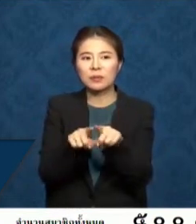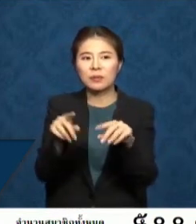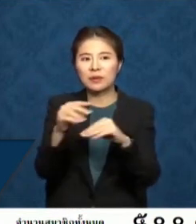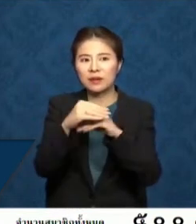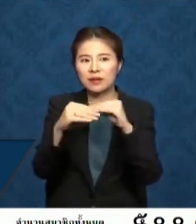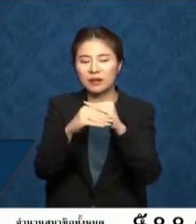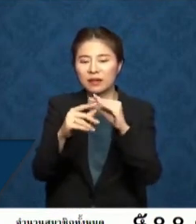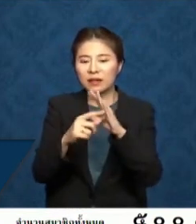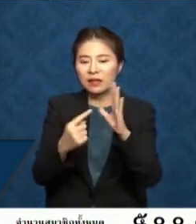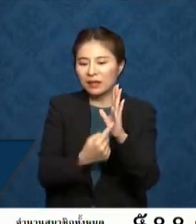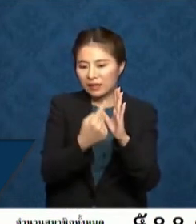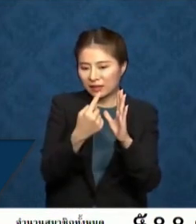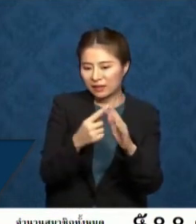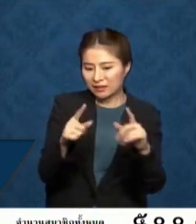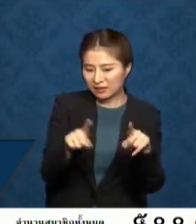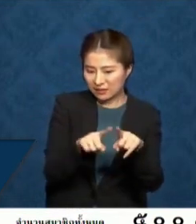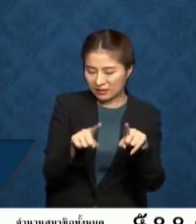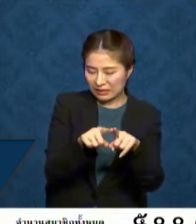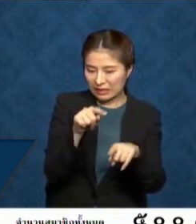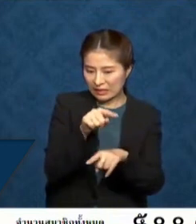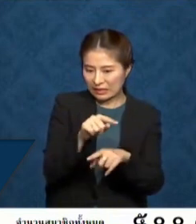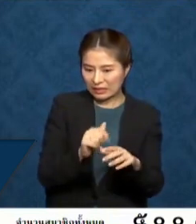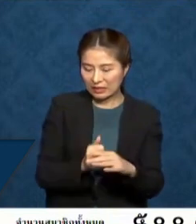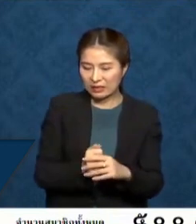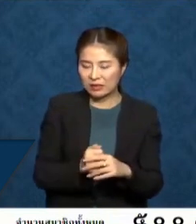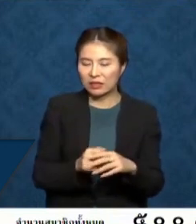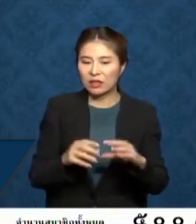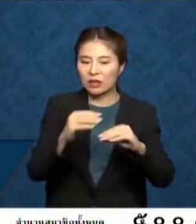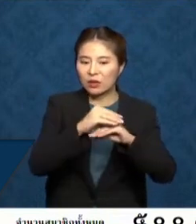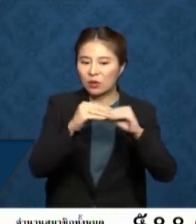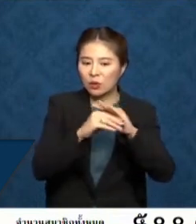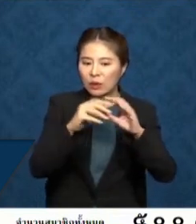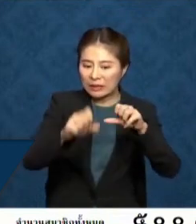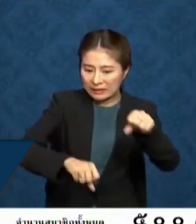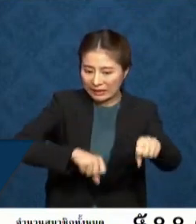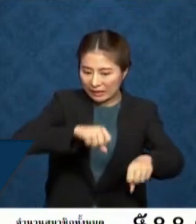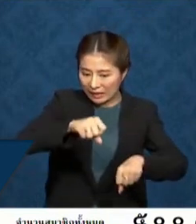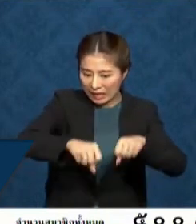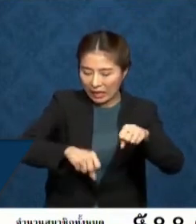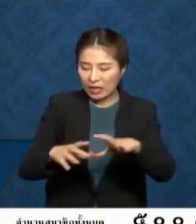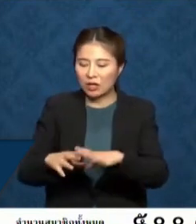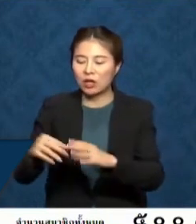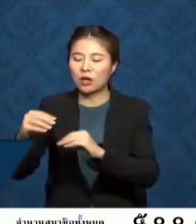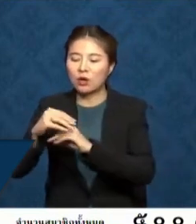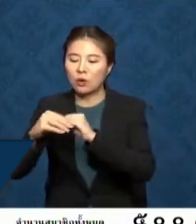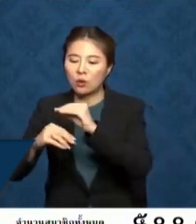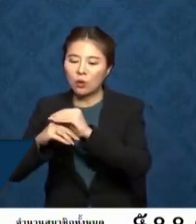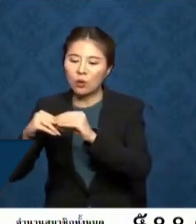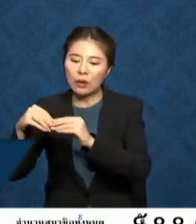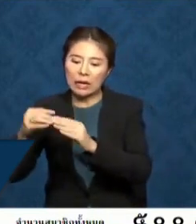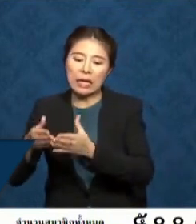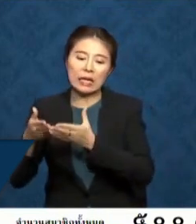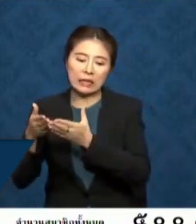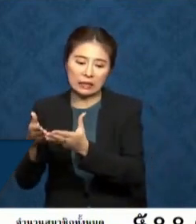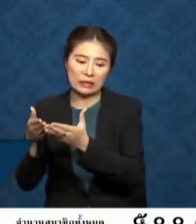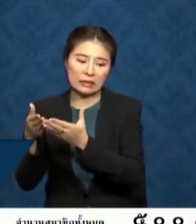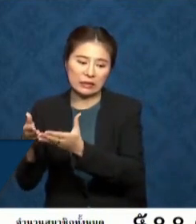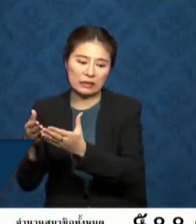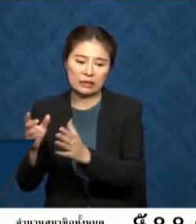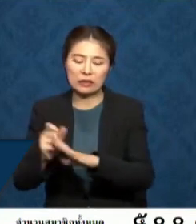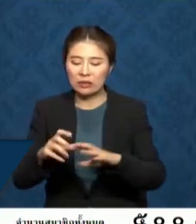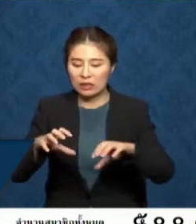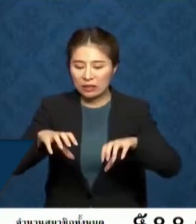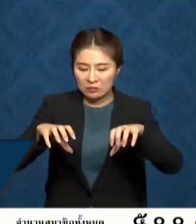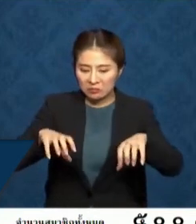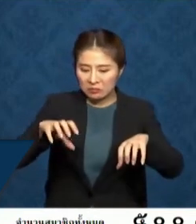มพูดไปเลยครับคือไอ้สำราญทางทะเลก็ยังซื้อจักรยานกันอยู่นะครับมีบอดี้แคมก็คือเปลี่ยนพื้นที่เป้าหมายอัน